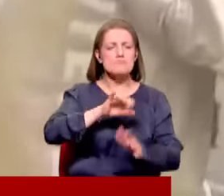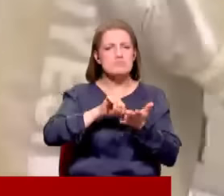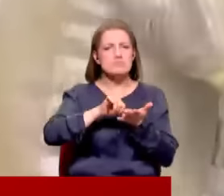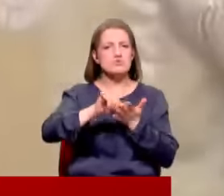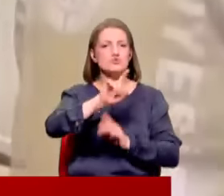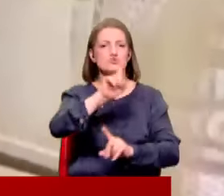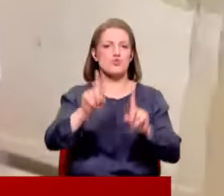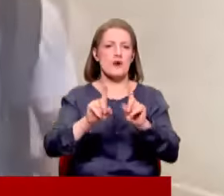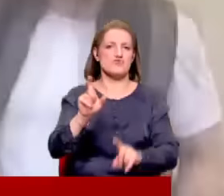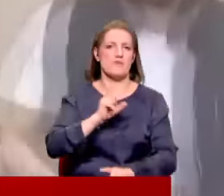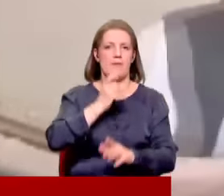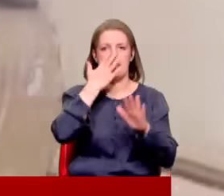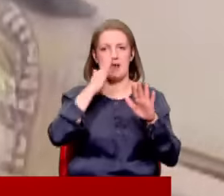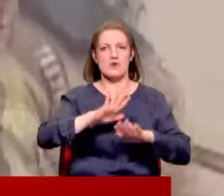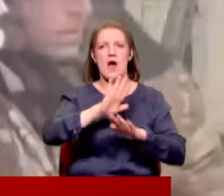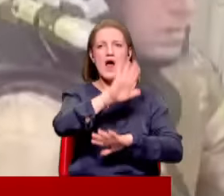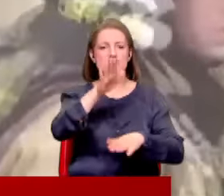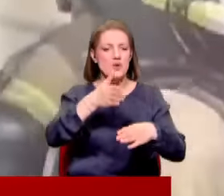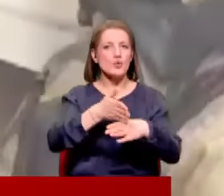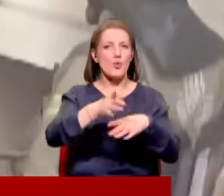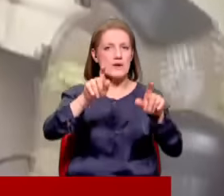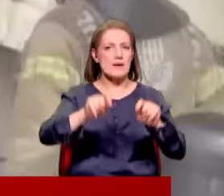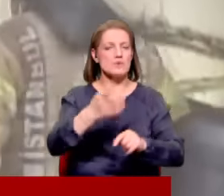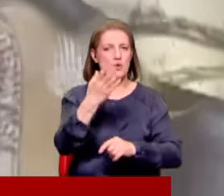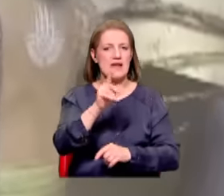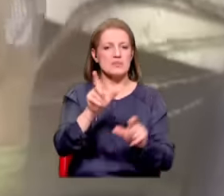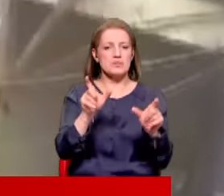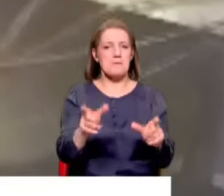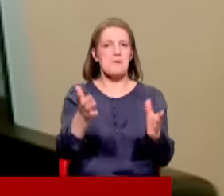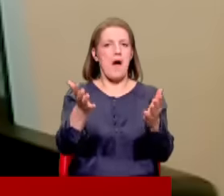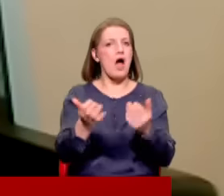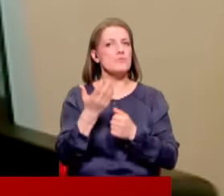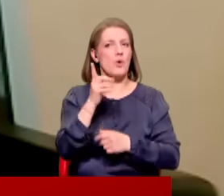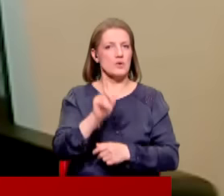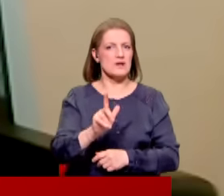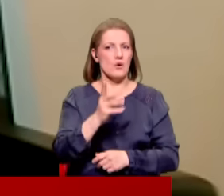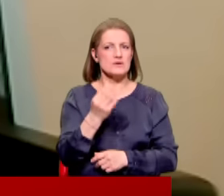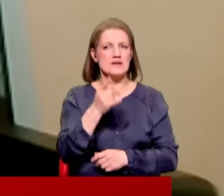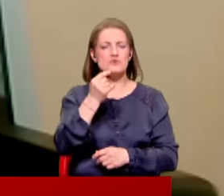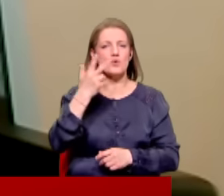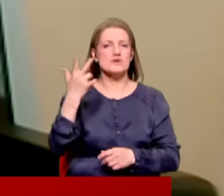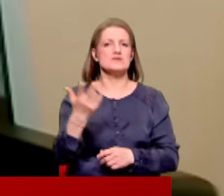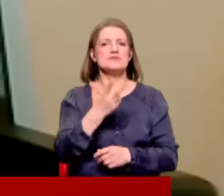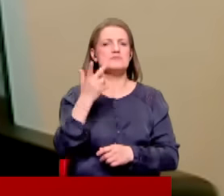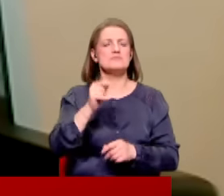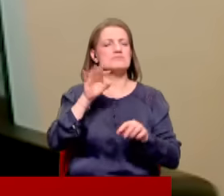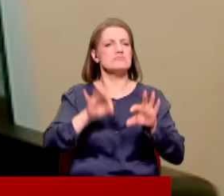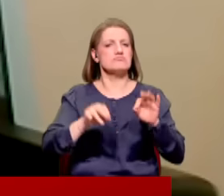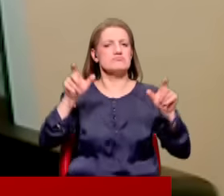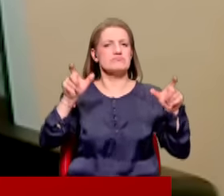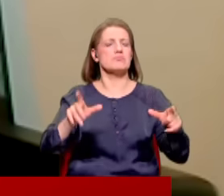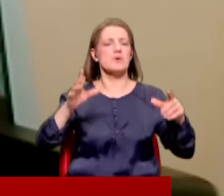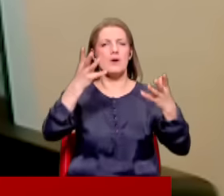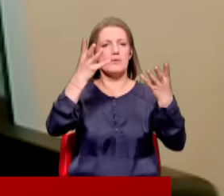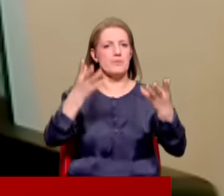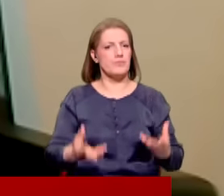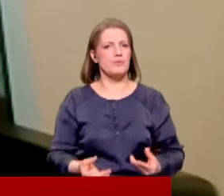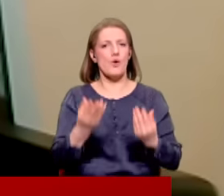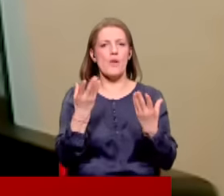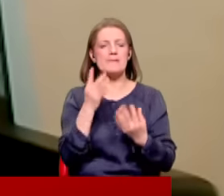sorular yanıt bekliyor. Eğer her şey doğru yapılmış olsaydı, bir tedbir alınmış olsaydı, yangın çok hızlı şekilde kontrol altına alıp söndürülebilirdi. Ya